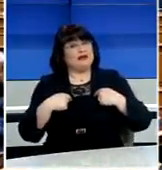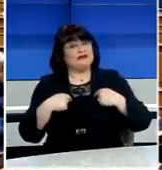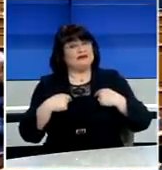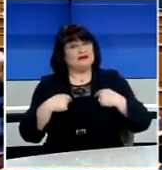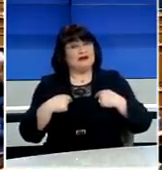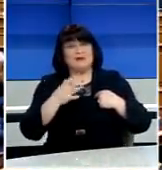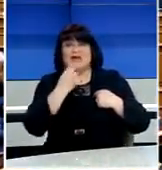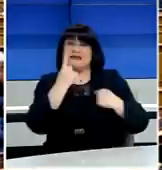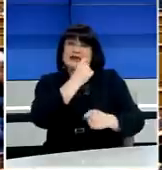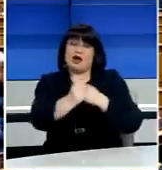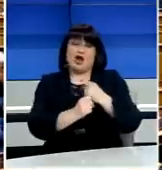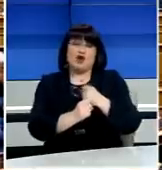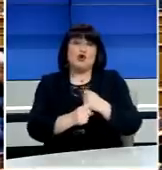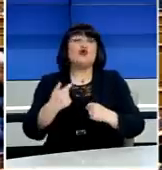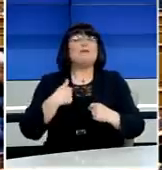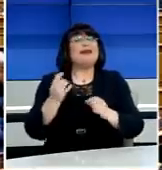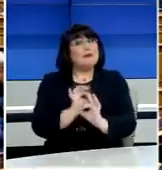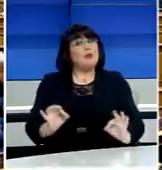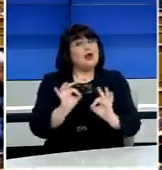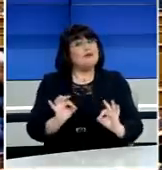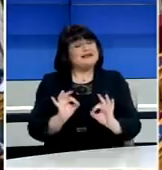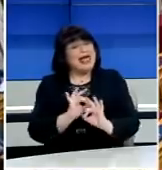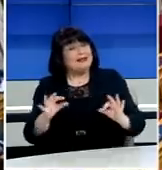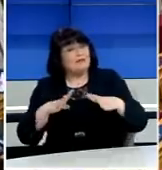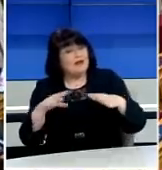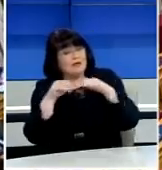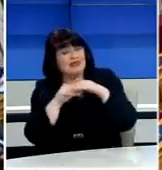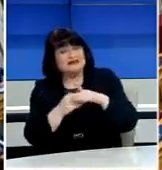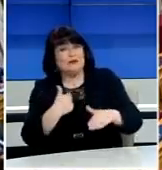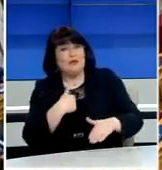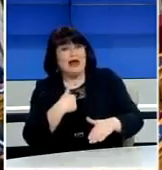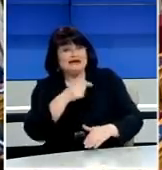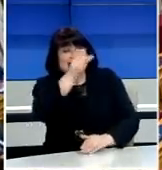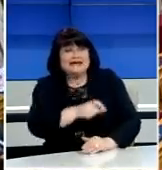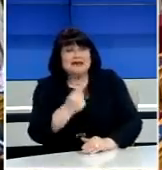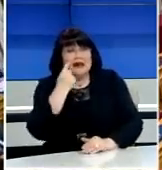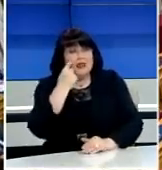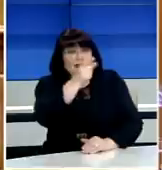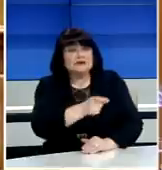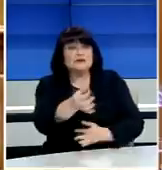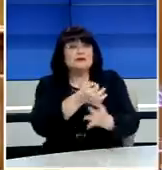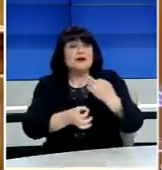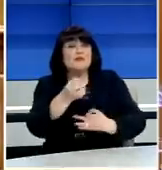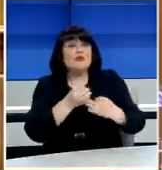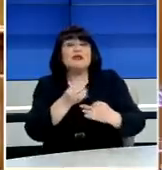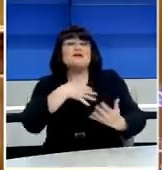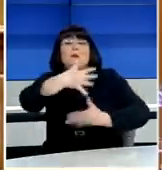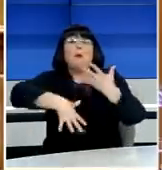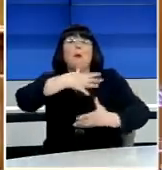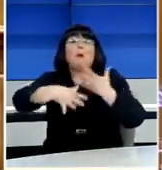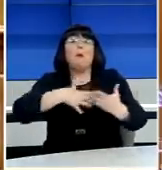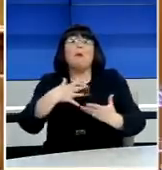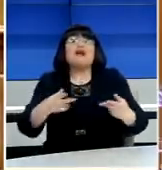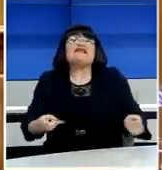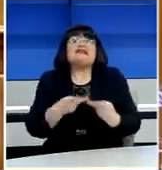χρόνο σχεδόν είστε. Όχι αυτές που είχαν δρομολογηθεί από πριν. Αλλά να κάτσουμε να δούμε γιατί τα κάνατε θάλασσα.